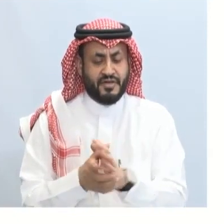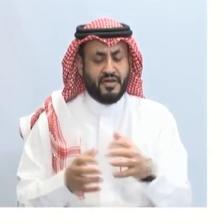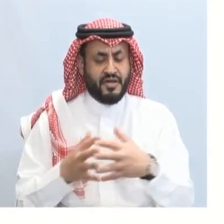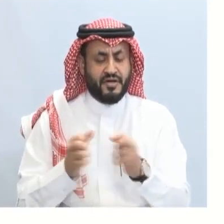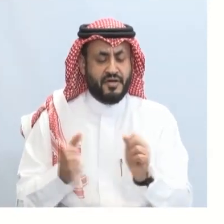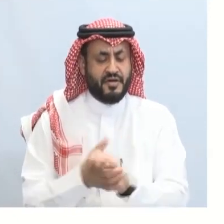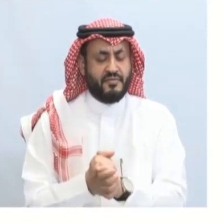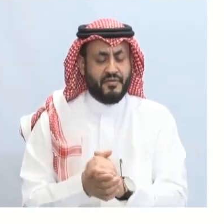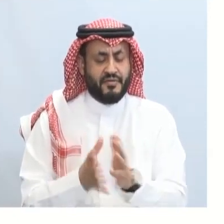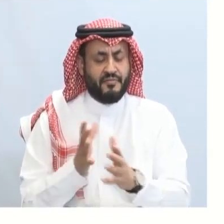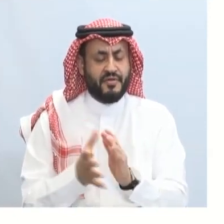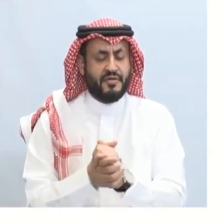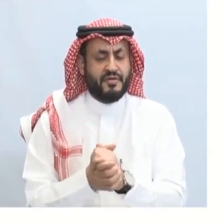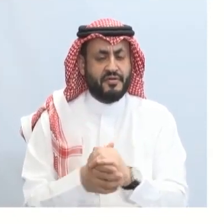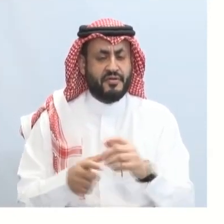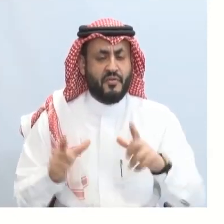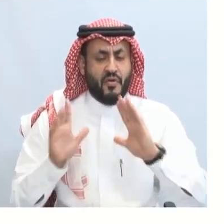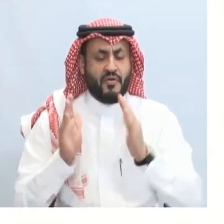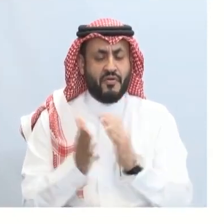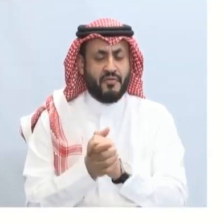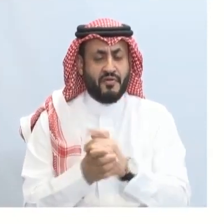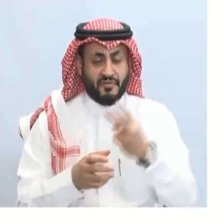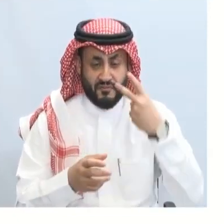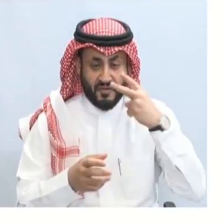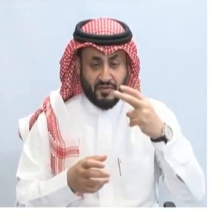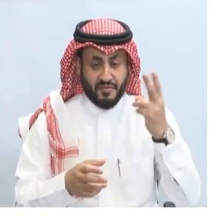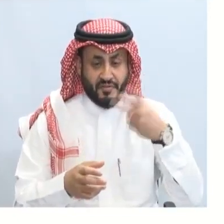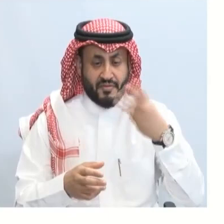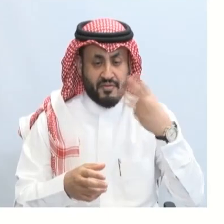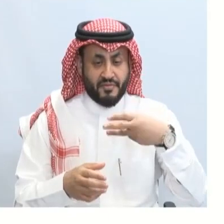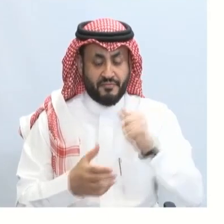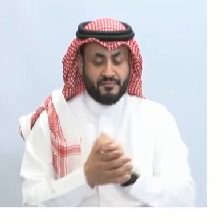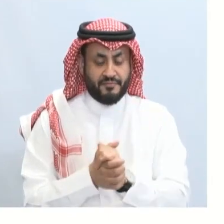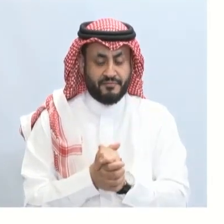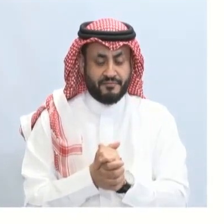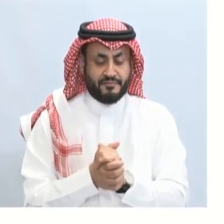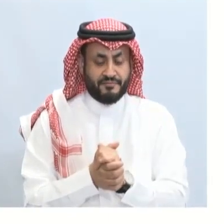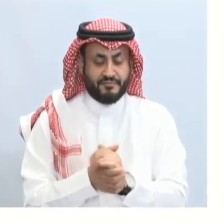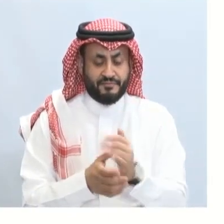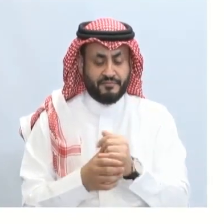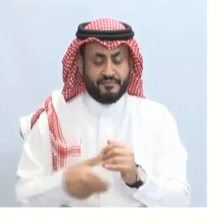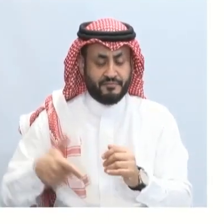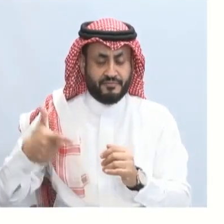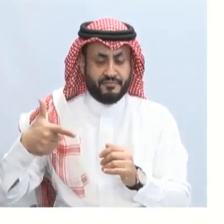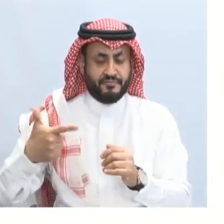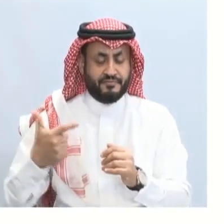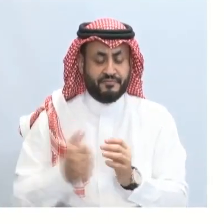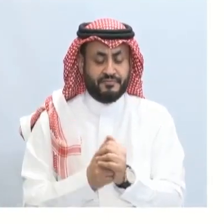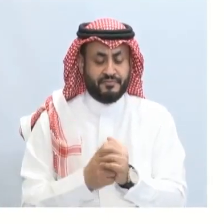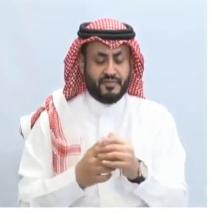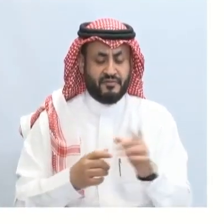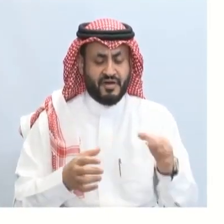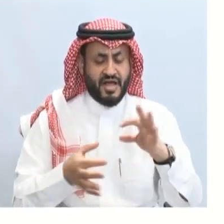المسؤوليه المجتمعيه في ضوء رؤيه المملكه 20 30 سابعا ان ابين